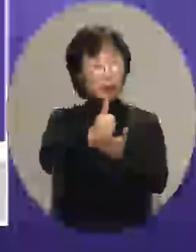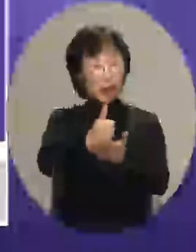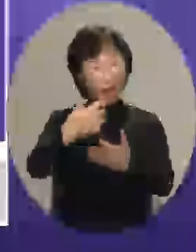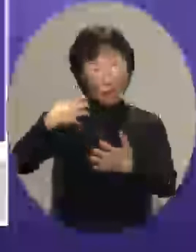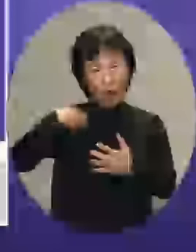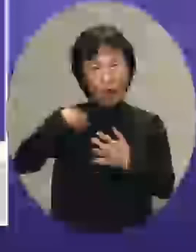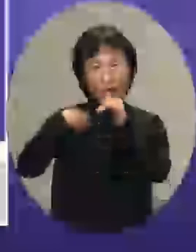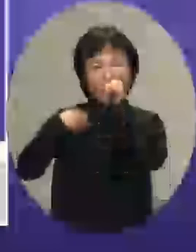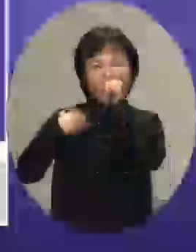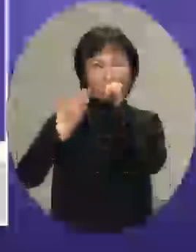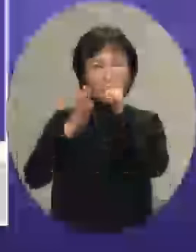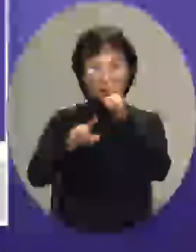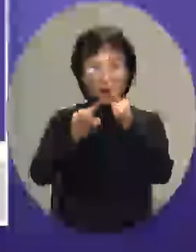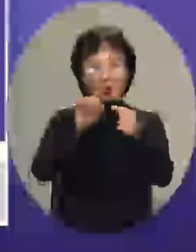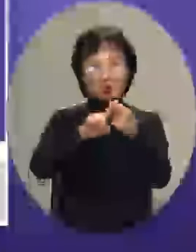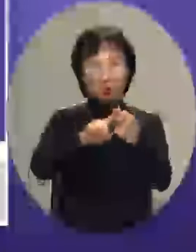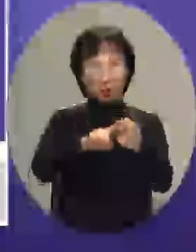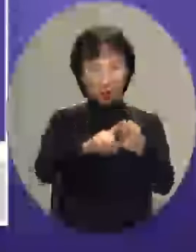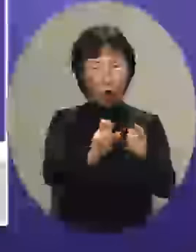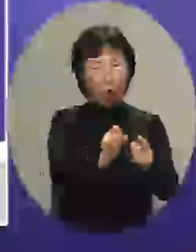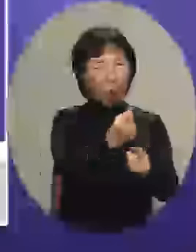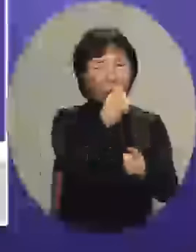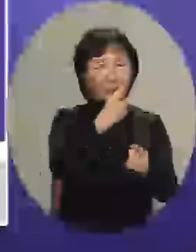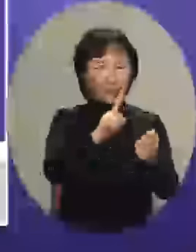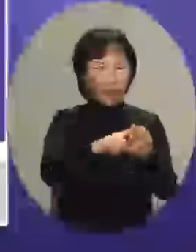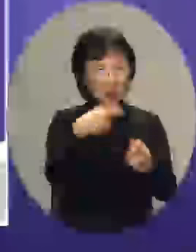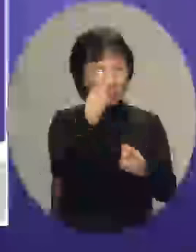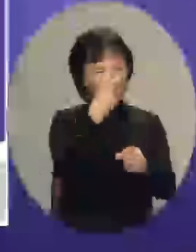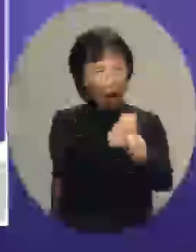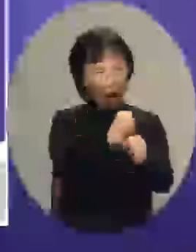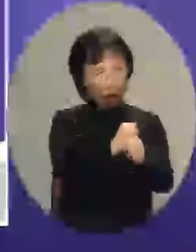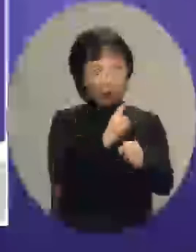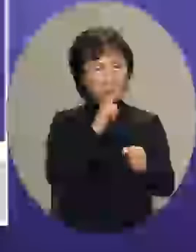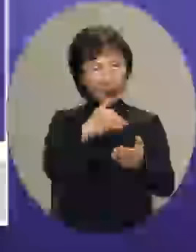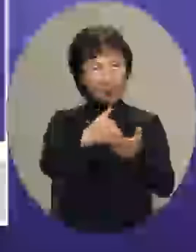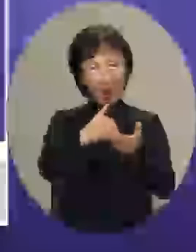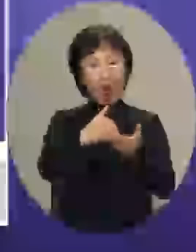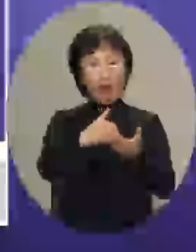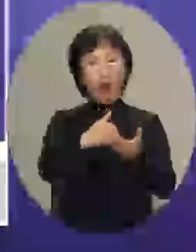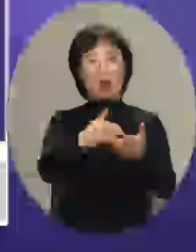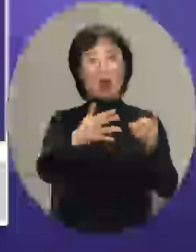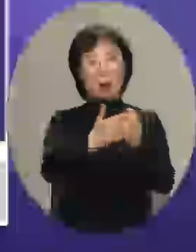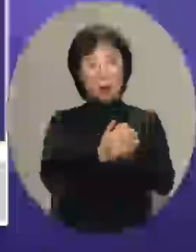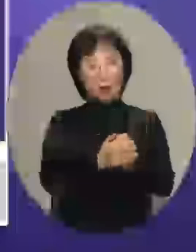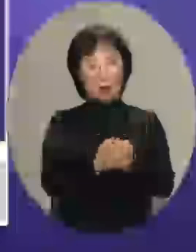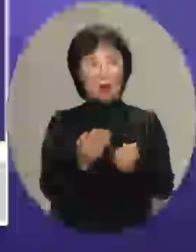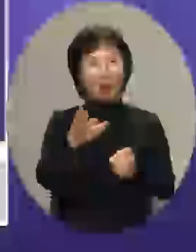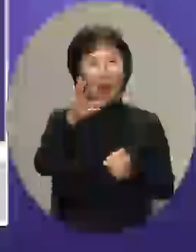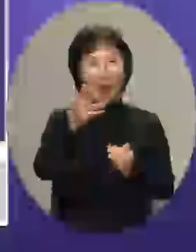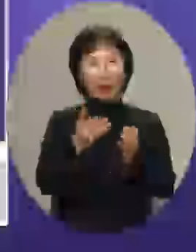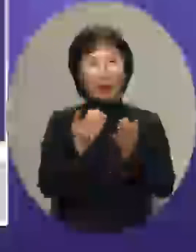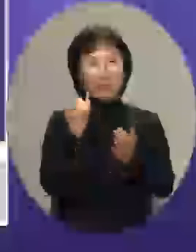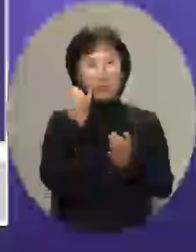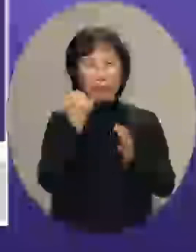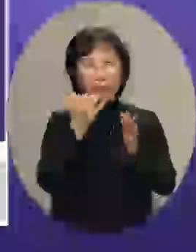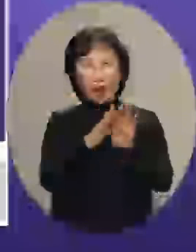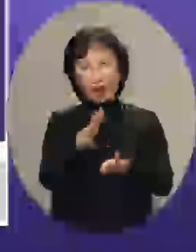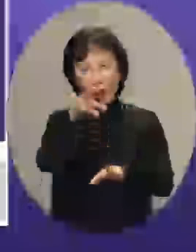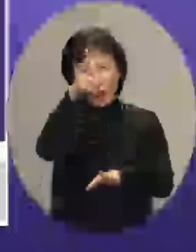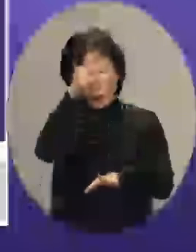건데 세월호 합동수사본부장이 침몰 원인에 대해서만 그렇죠. 밝혔다고 하니까 그러면 해경이라든가 해수부라든가